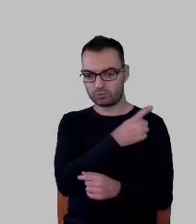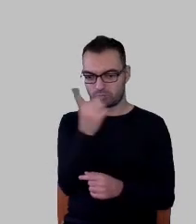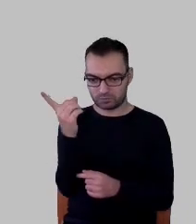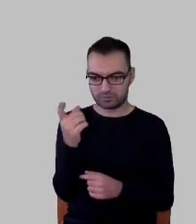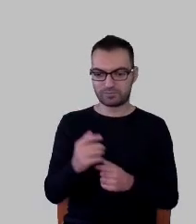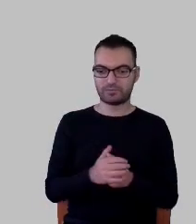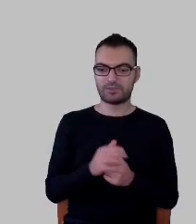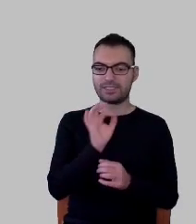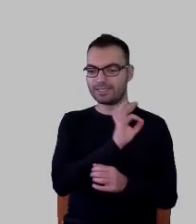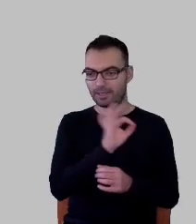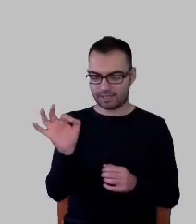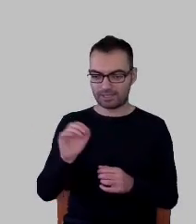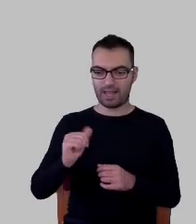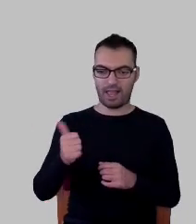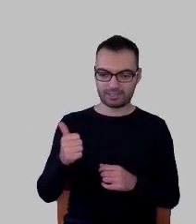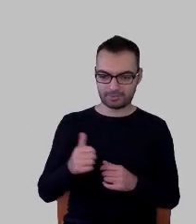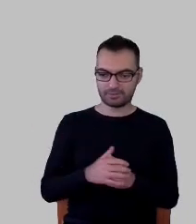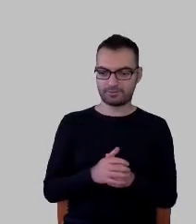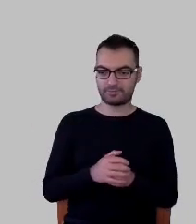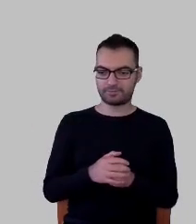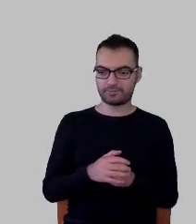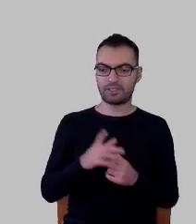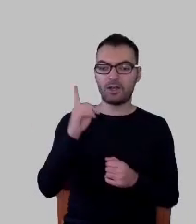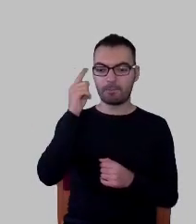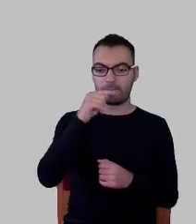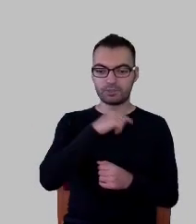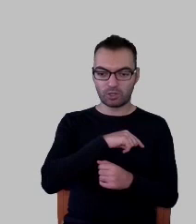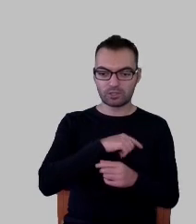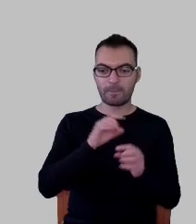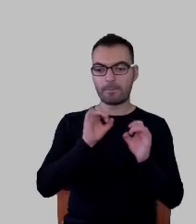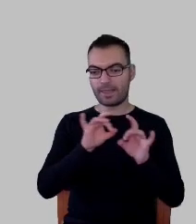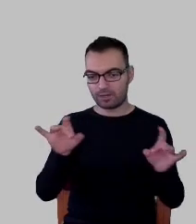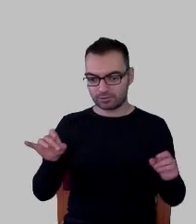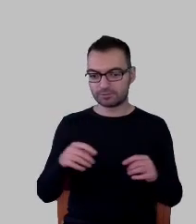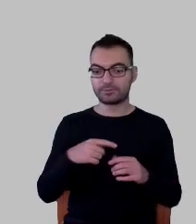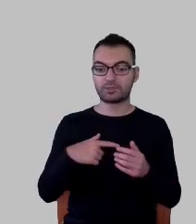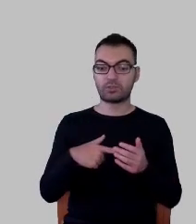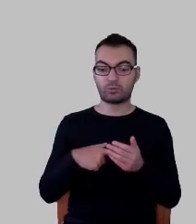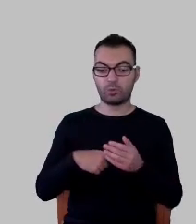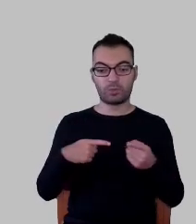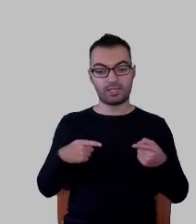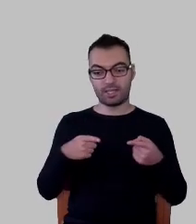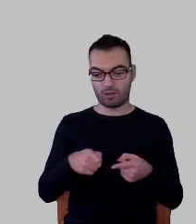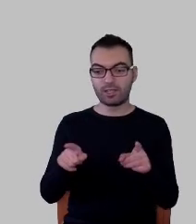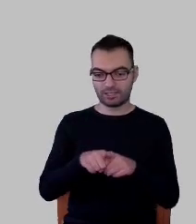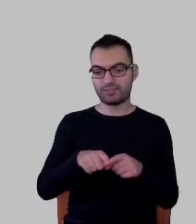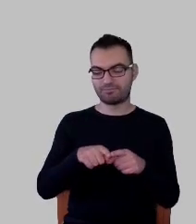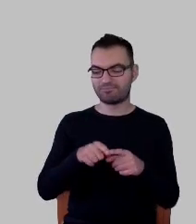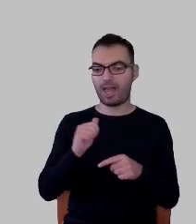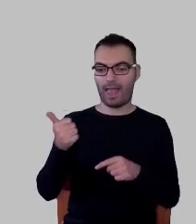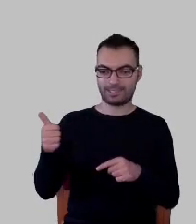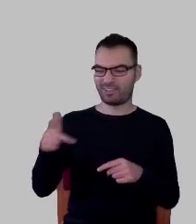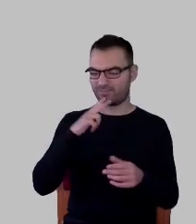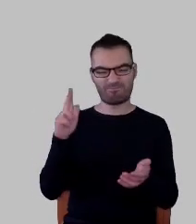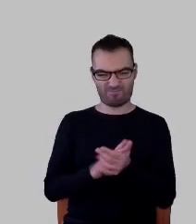praktyki specjalistów z zakresu poradnictwa psychologiczno-pedagogicznego. Ten kierunek, który też potwierdził nam zespół ekspertów,